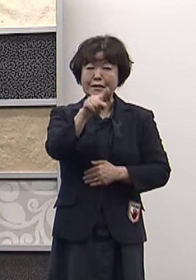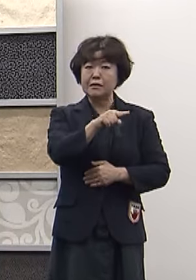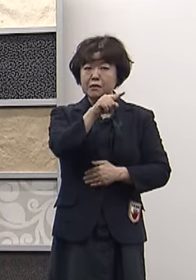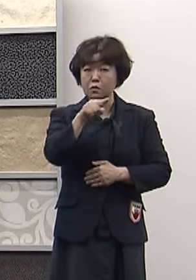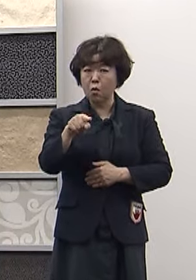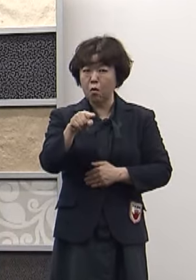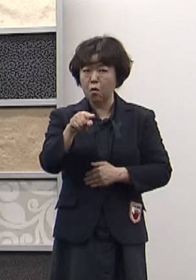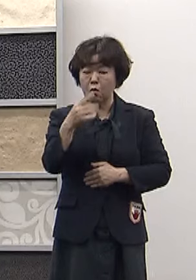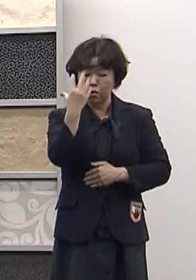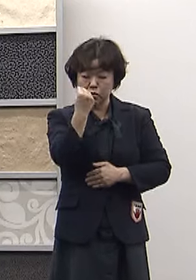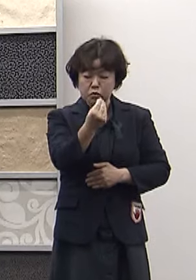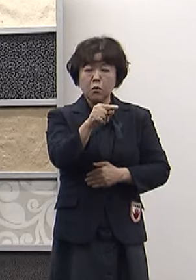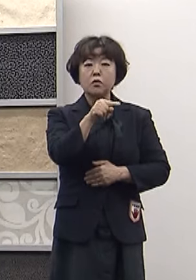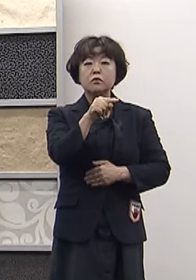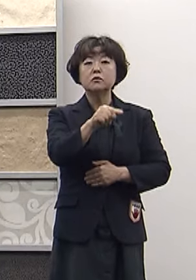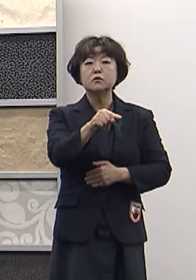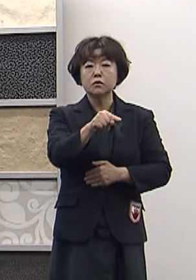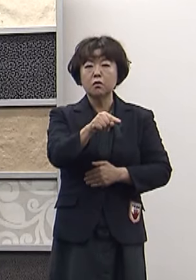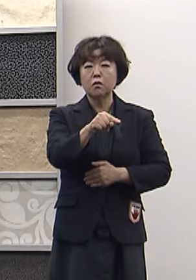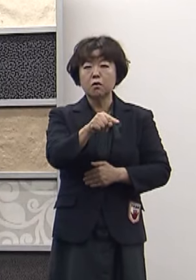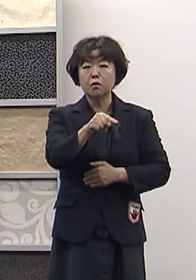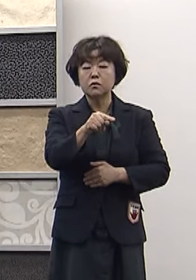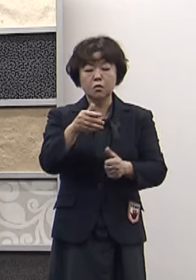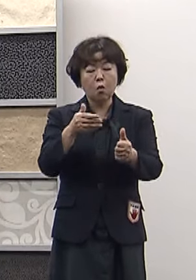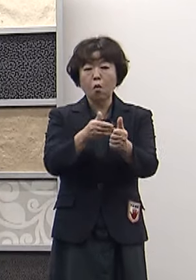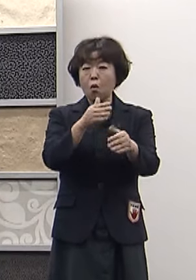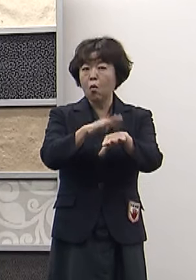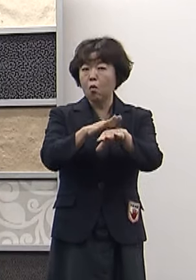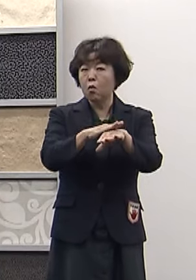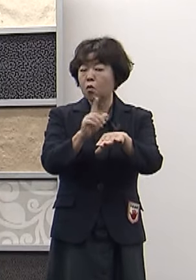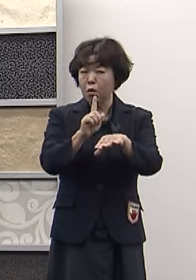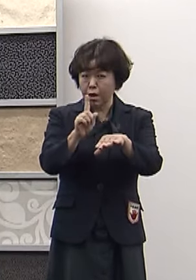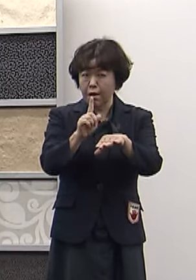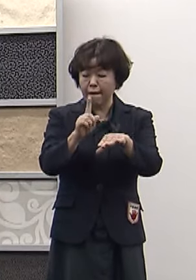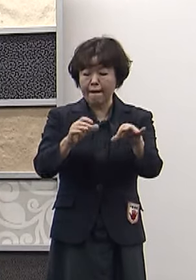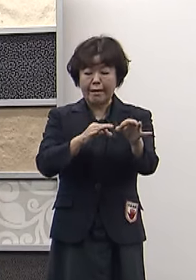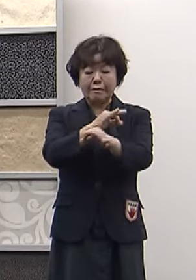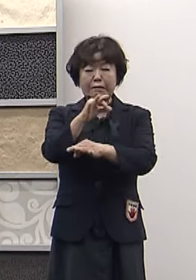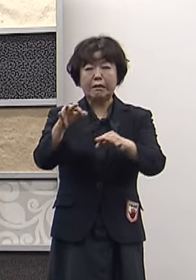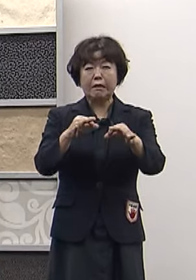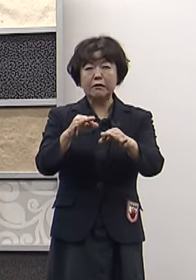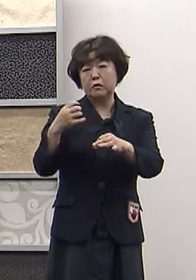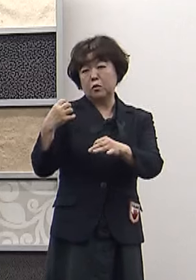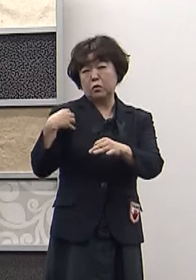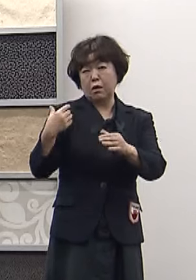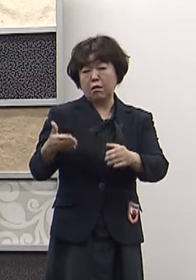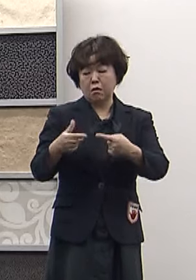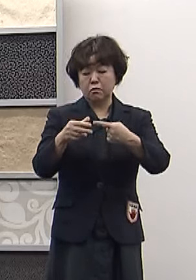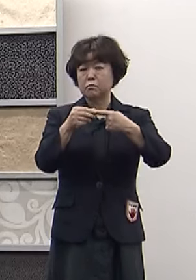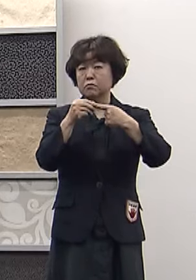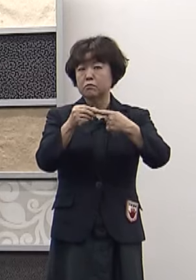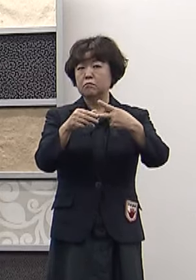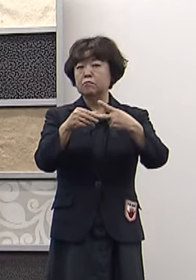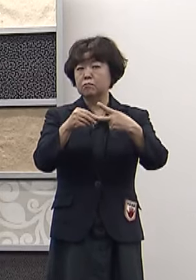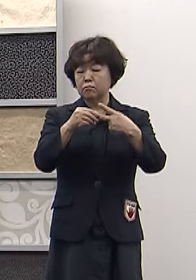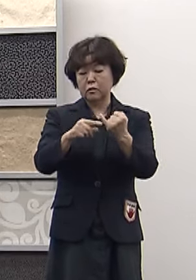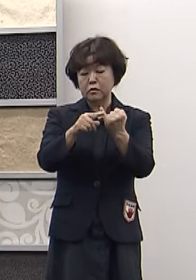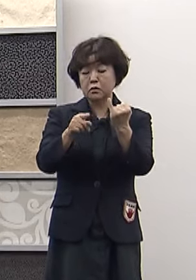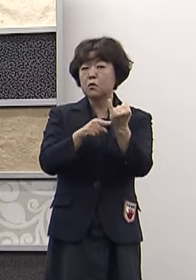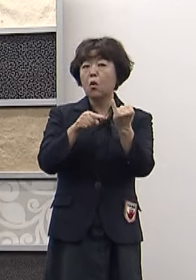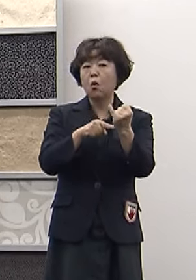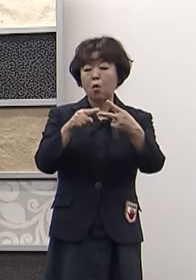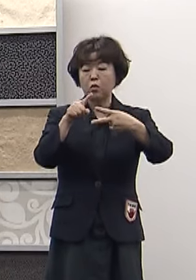人に着目をすると、大きなアプローチの方向性として、経済的負担の軽減と、そして妊幼性の担保、この